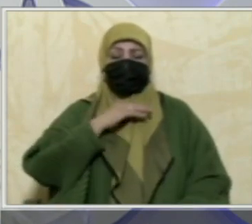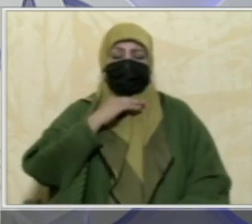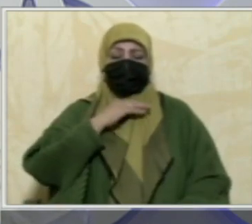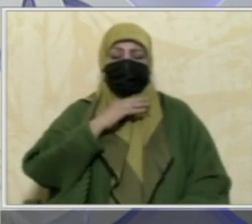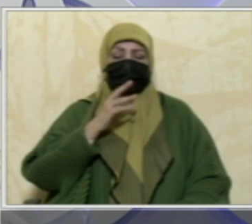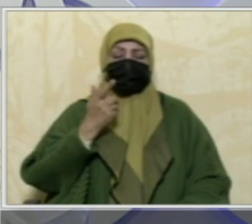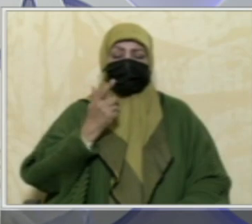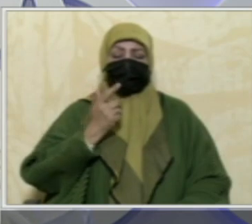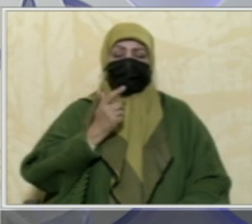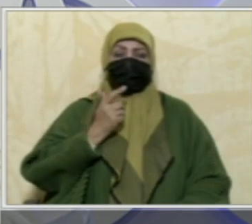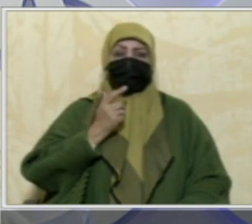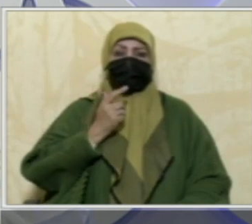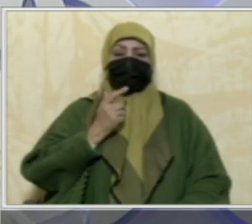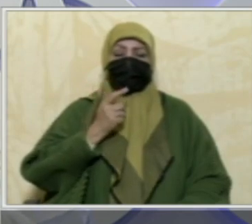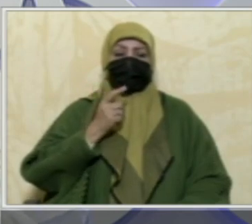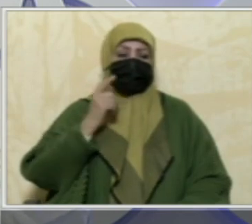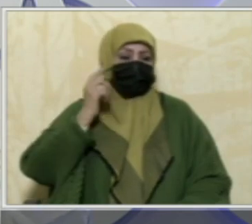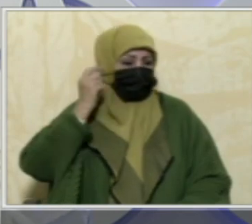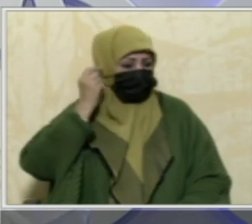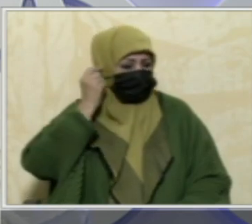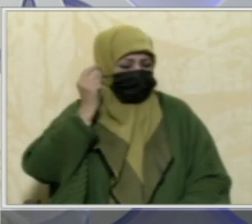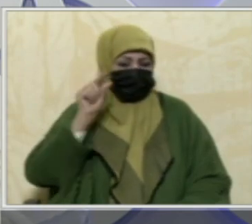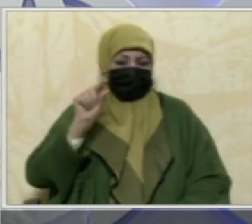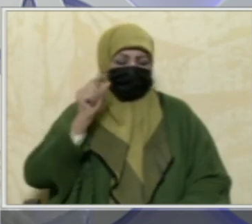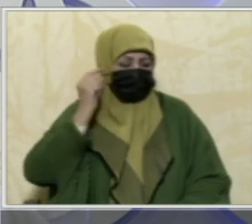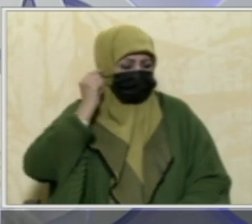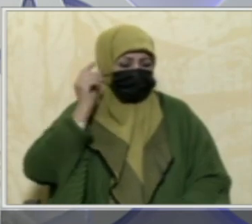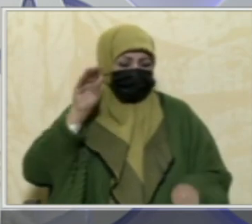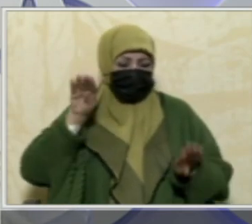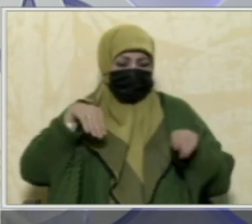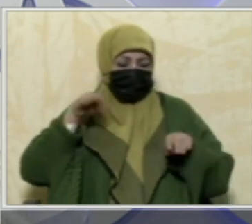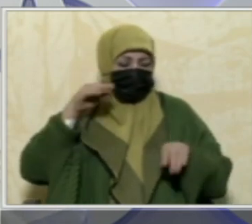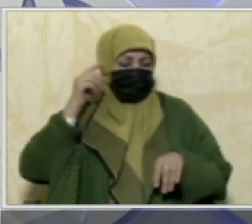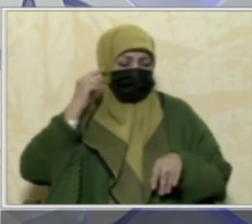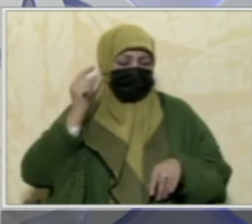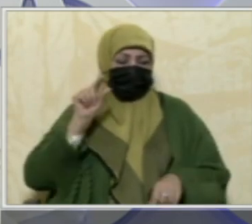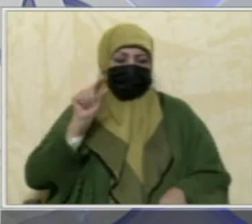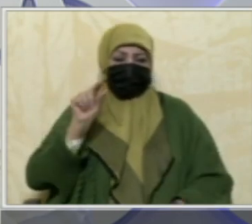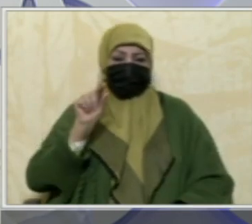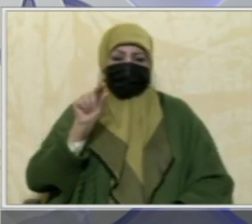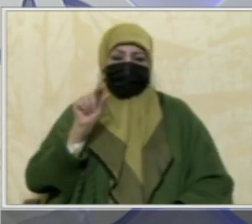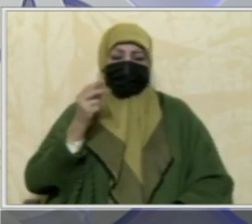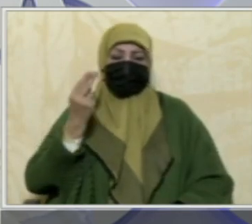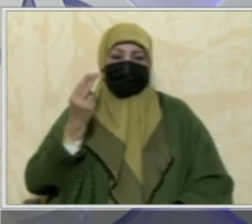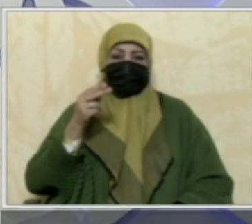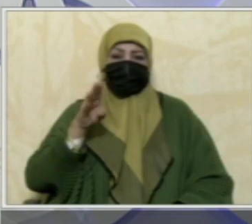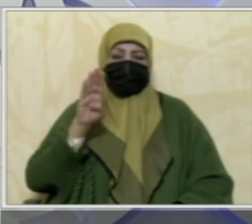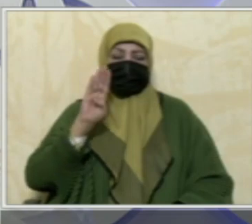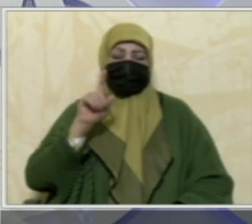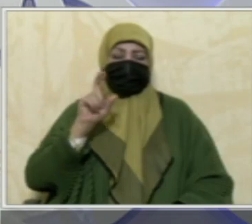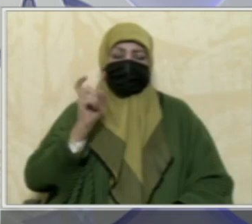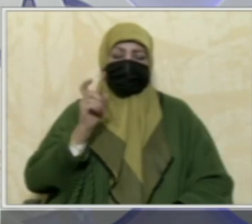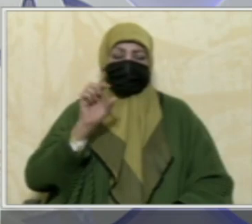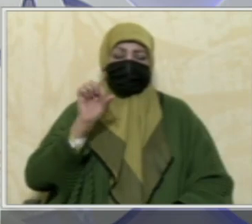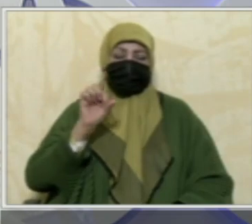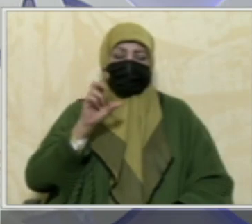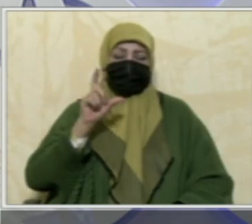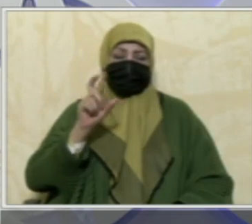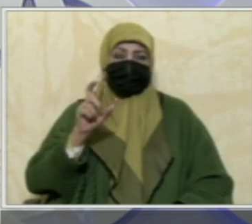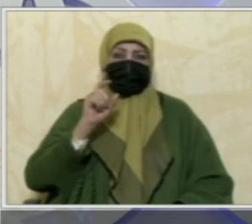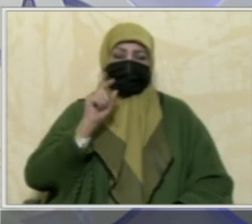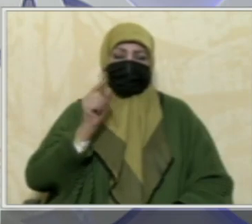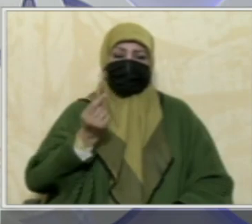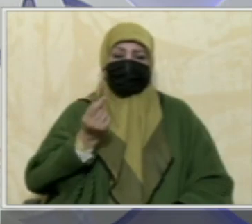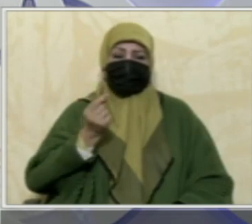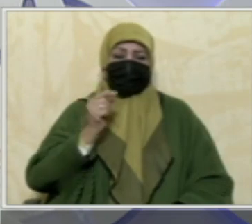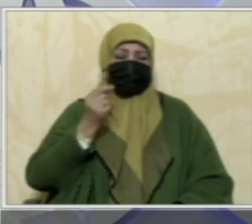جدا بعض الناس يسمي فيه العكروت يقول لك الشاه العكروت اللي هي الاذن صغيره جدا قال العلماء لا